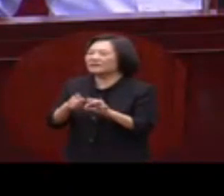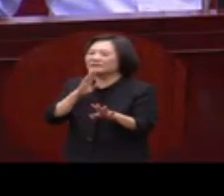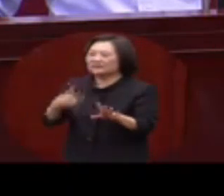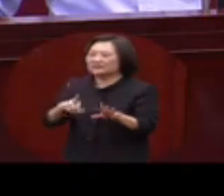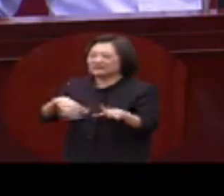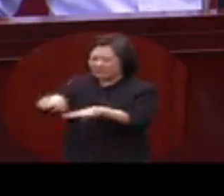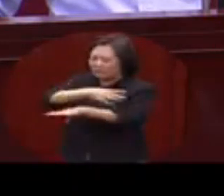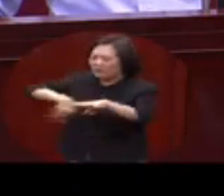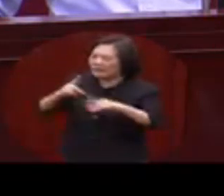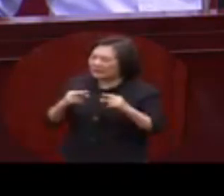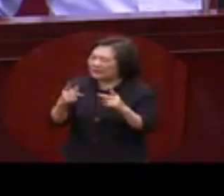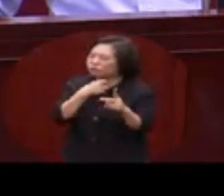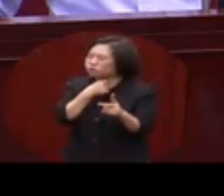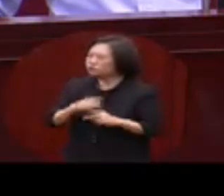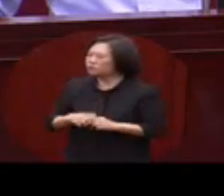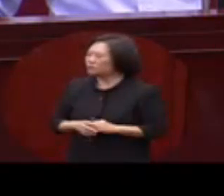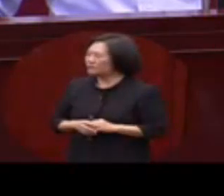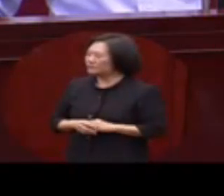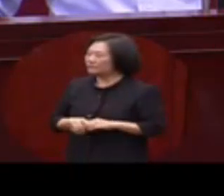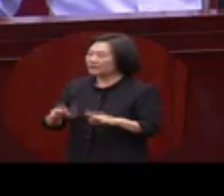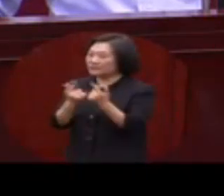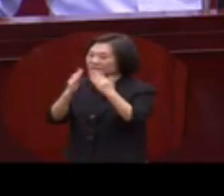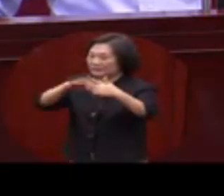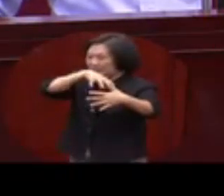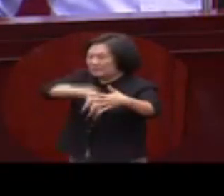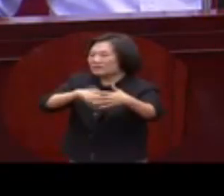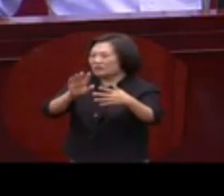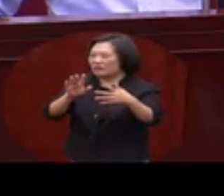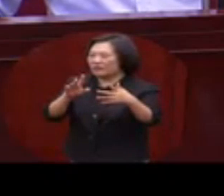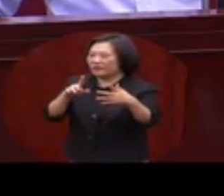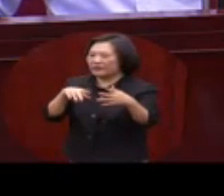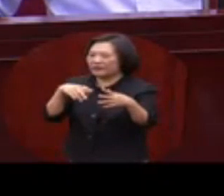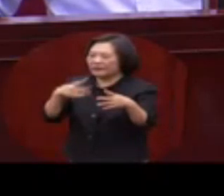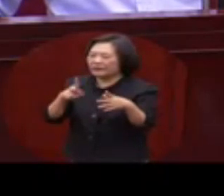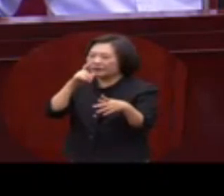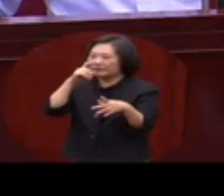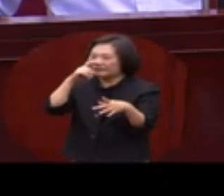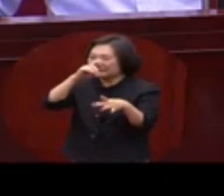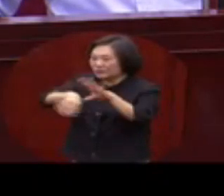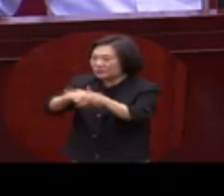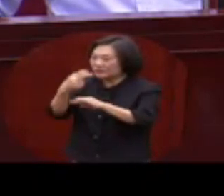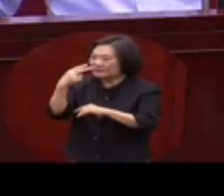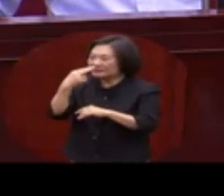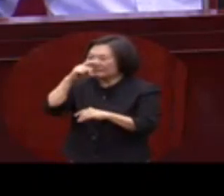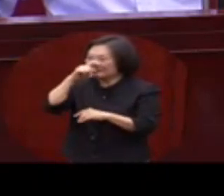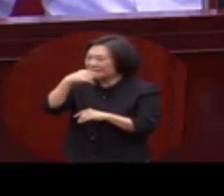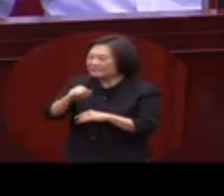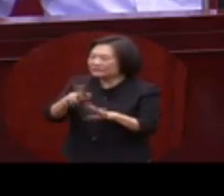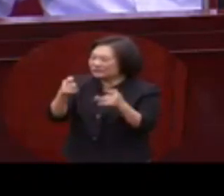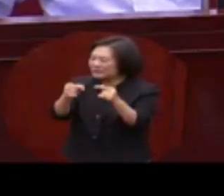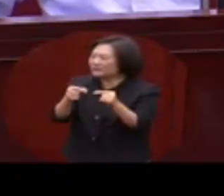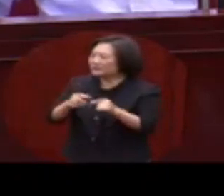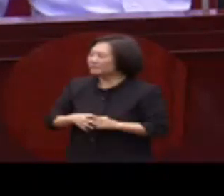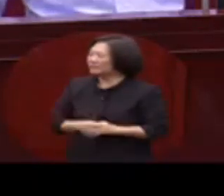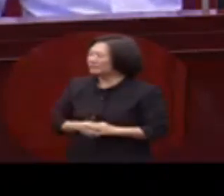合作哦。啊，另外是在我们自己台北市里面哦，进一步的减少哈私人运距，你知道，我想这是要努力的方